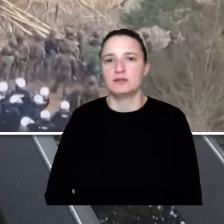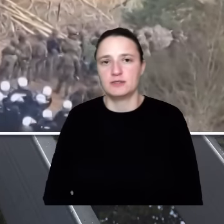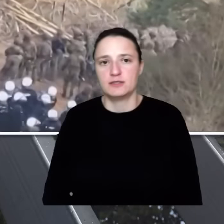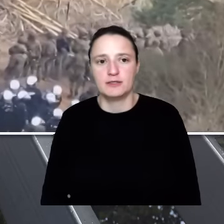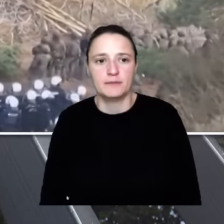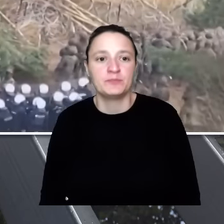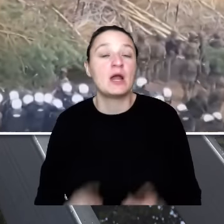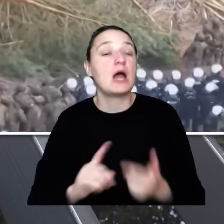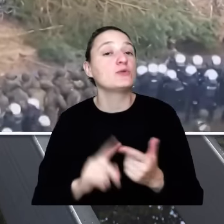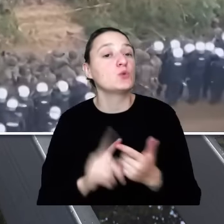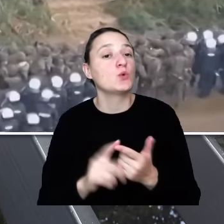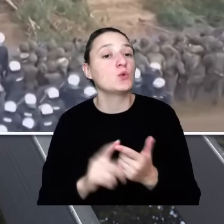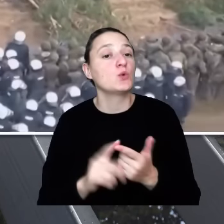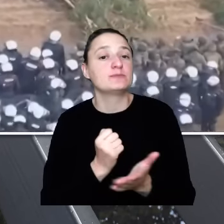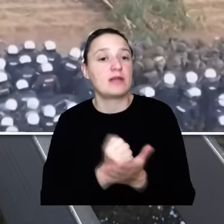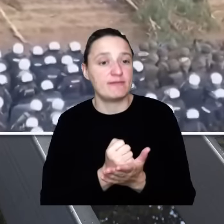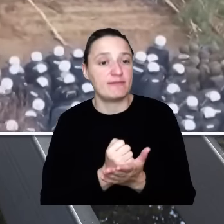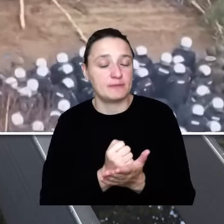Pan